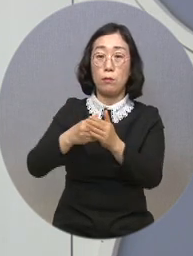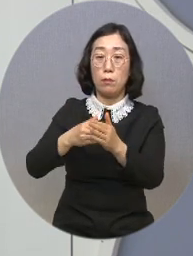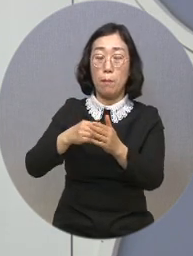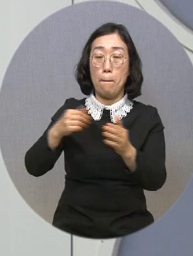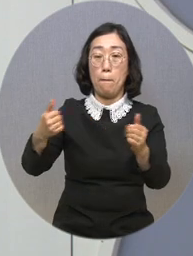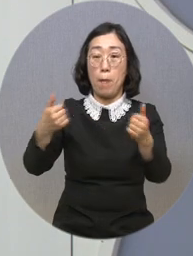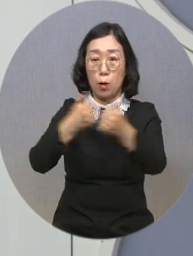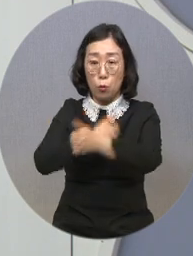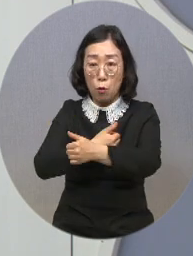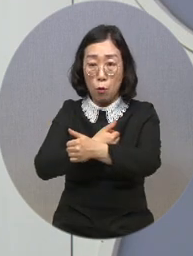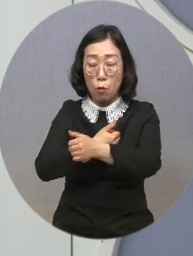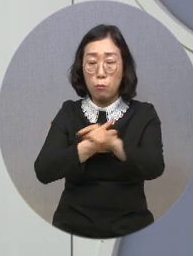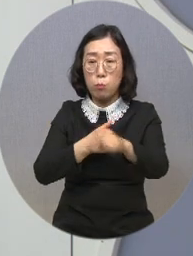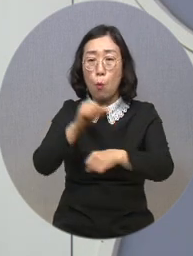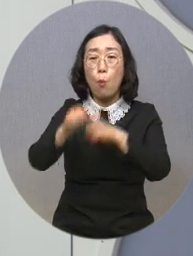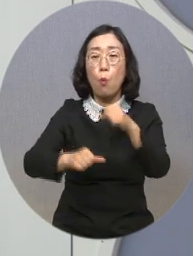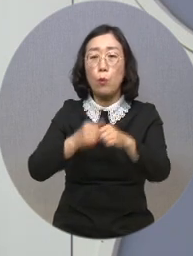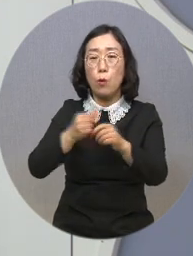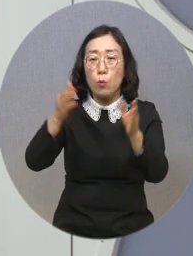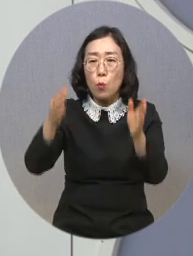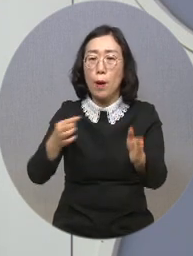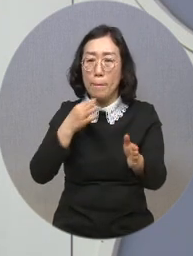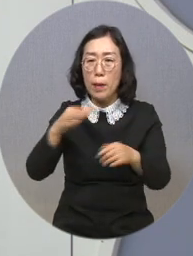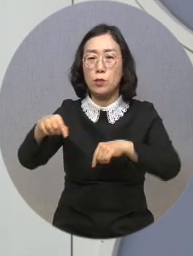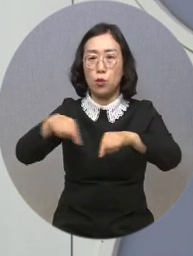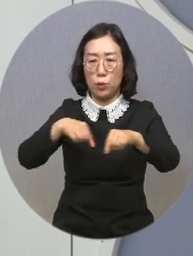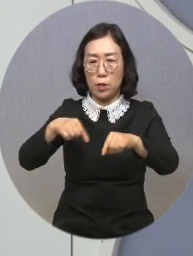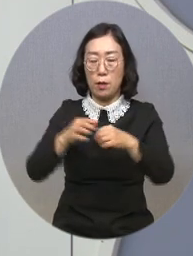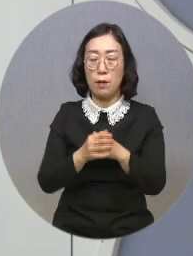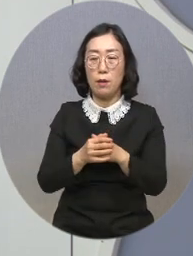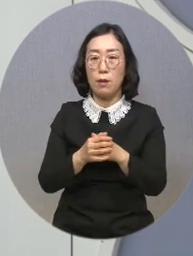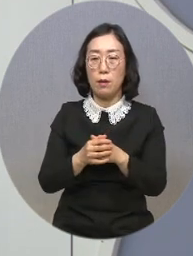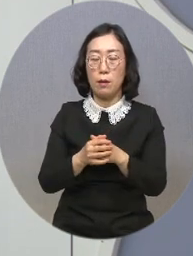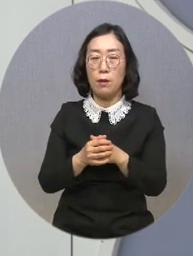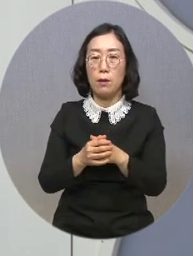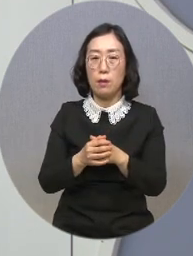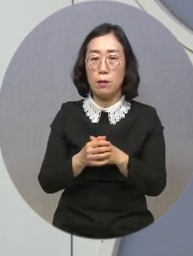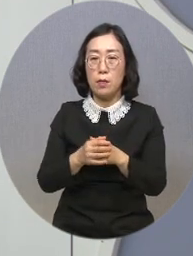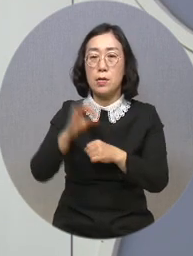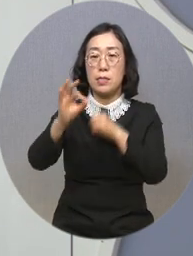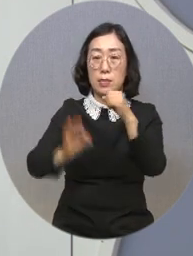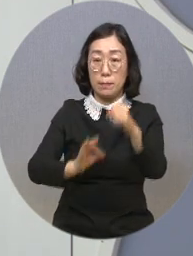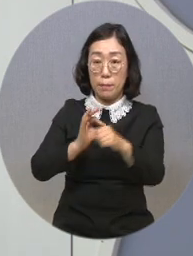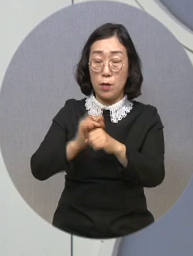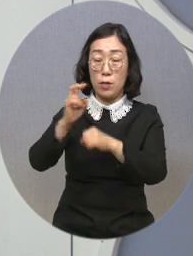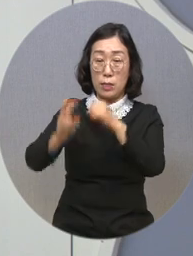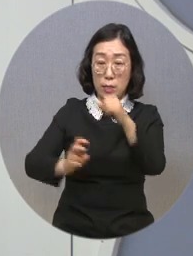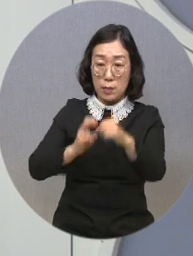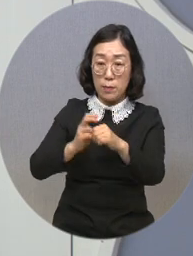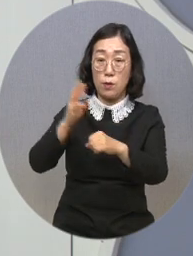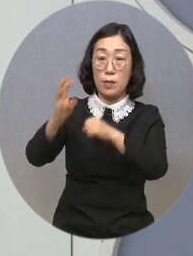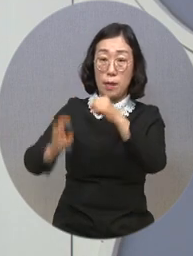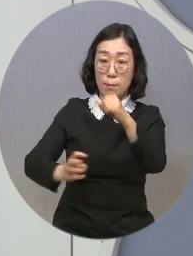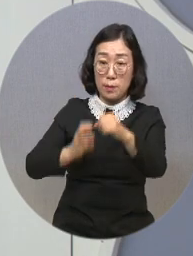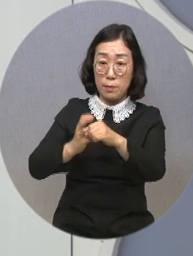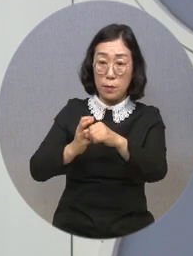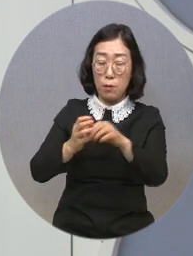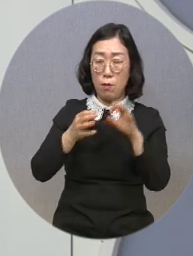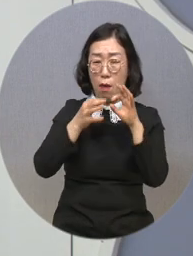물러나니까 5년짜리 정책만 하는 거예요. 그러다 보니까 제가 말씀드린 10년, 20년, 30년, 40년, 50년을